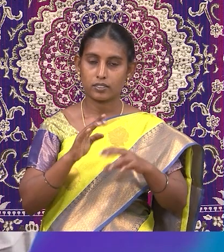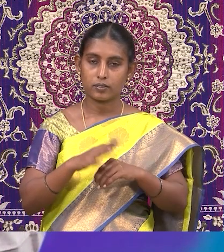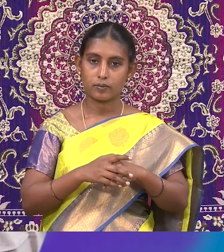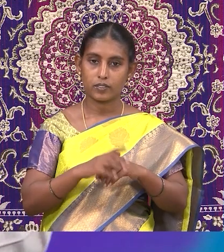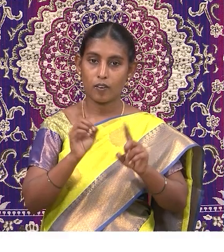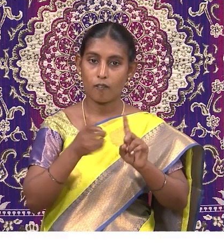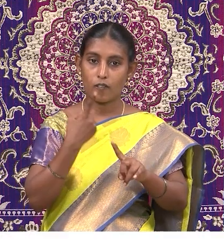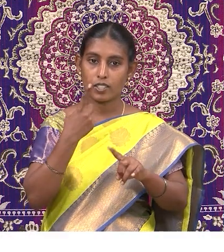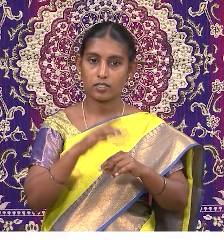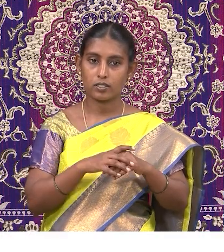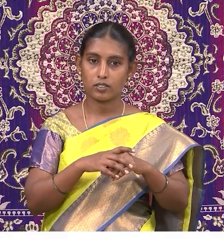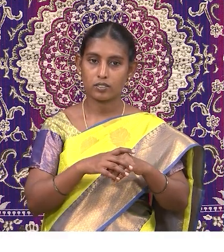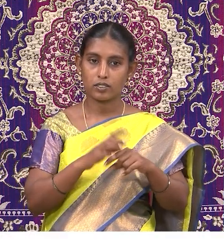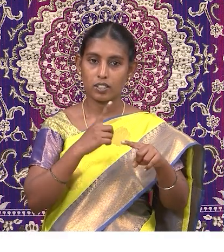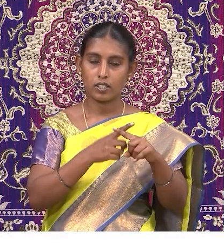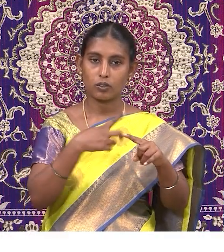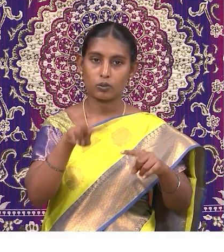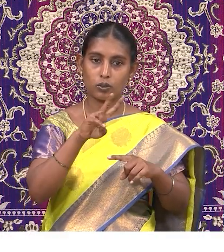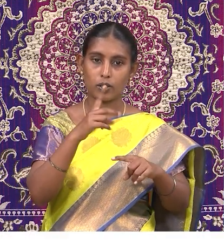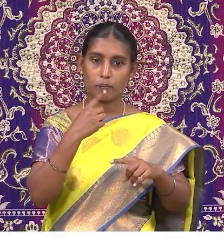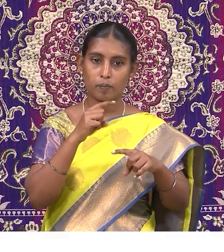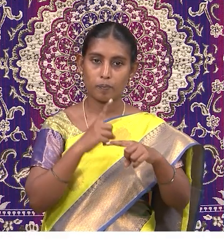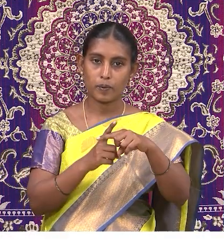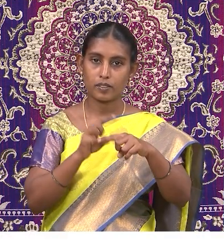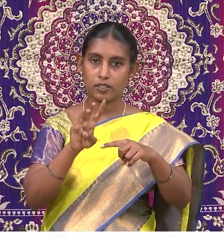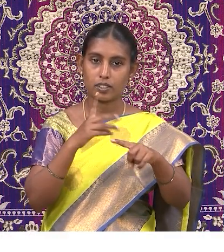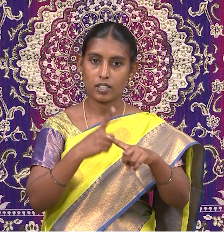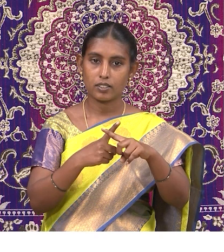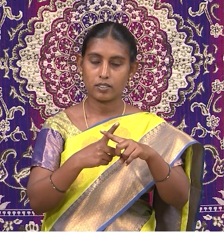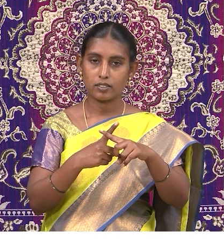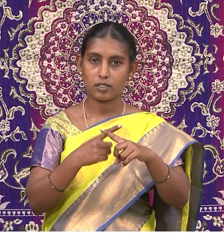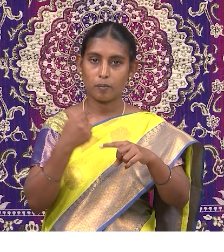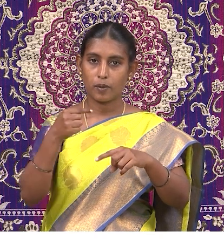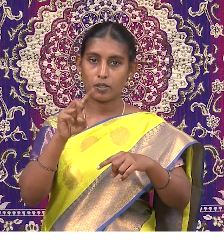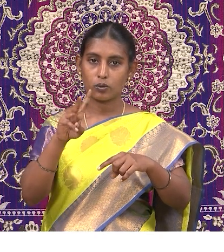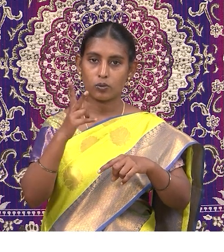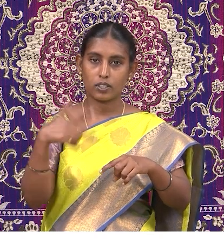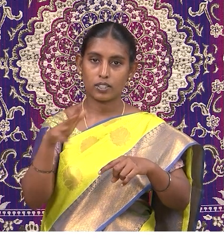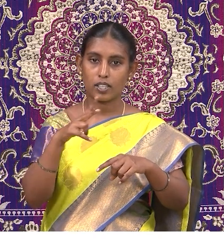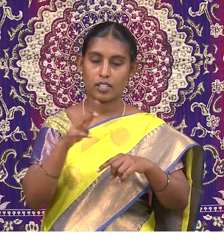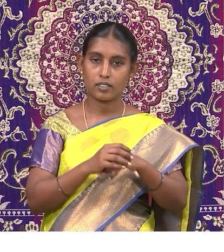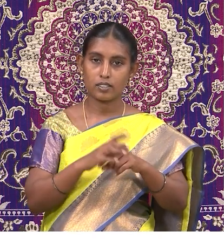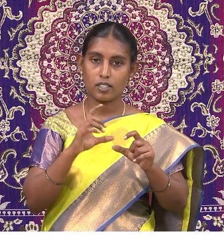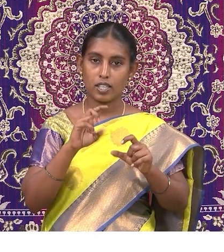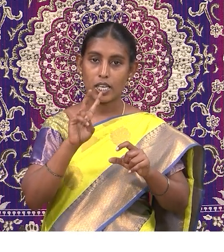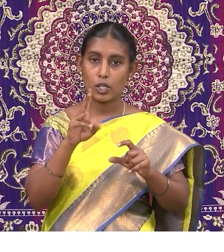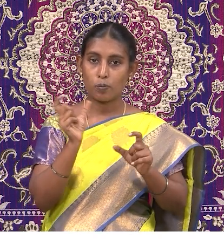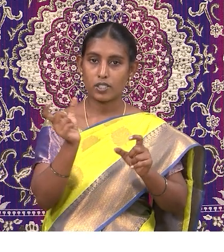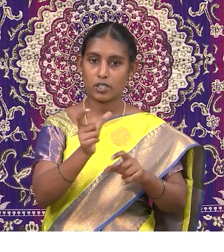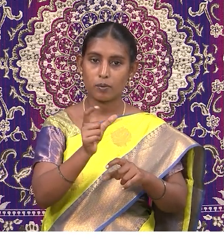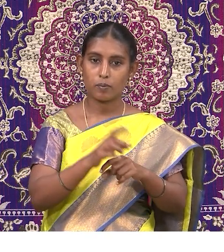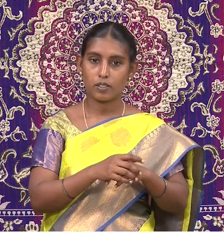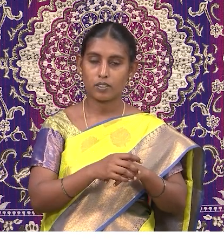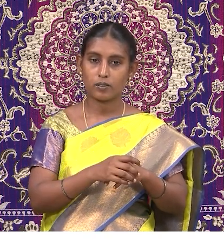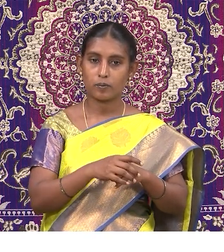கொடுத்துருக்காங்க. எக்ஸ் ஸ்கொயர்ட் ப்ளஸ் த்ரீ எக்ஸ் மைனஸ் டுவெண்ட்டி எயிட் ஈக்குவல் ஜீரோ என்ற இருபடி சமன்பாட்டின் மூலங்களின்